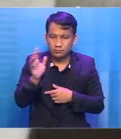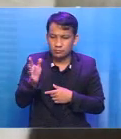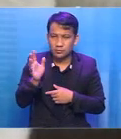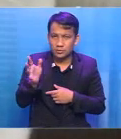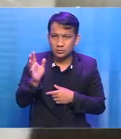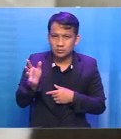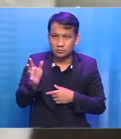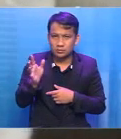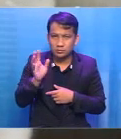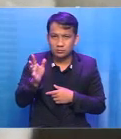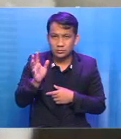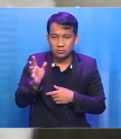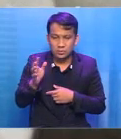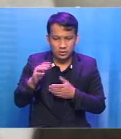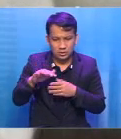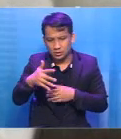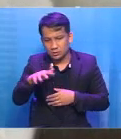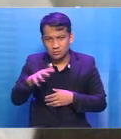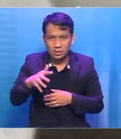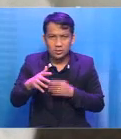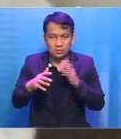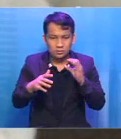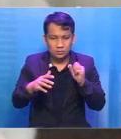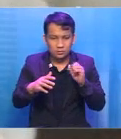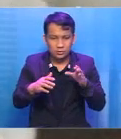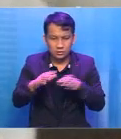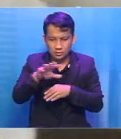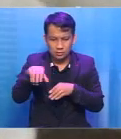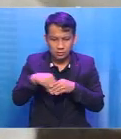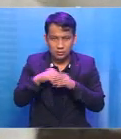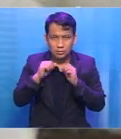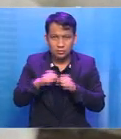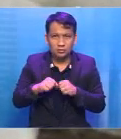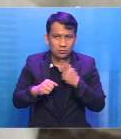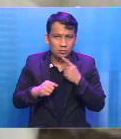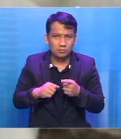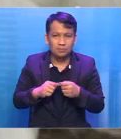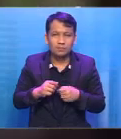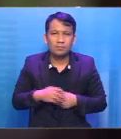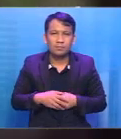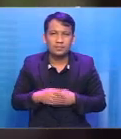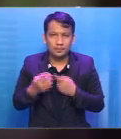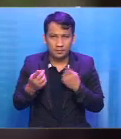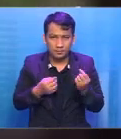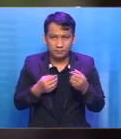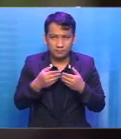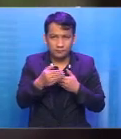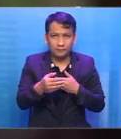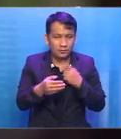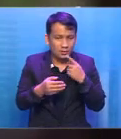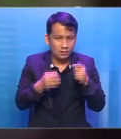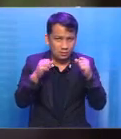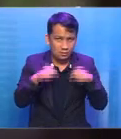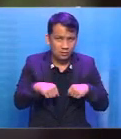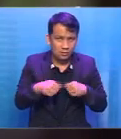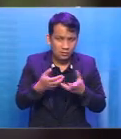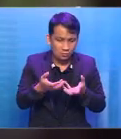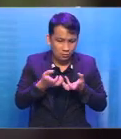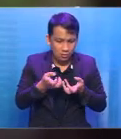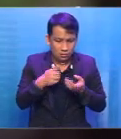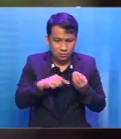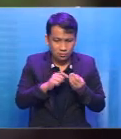suspect cases at mild symptomatic COVID cases ang lumahok dito. When we are doing clinical trials because you want to